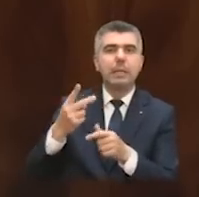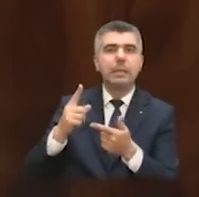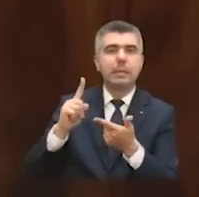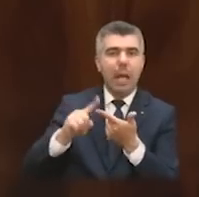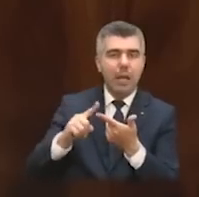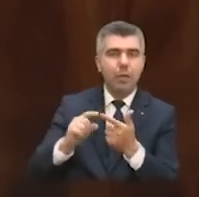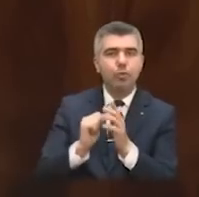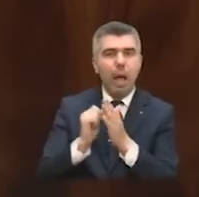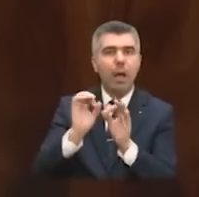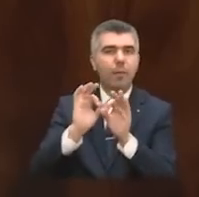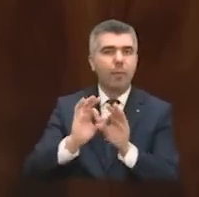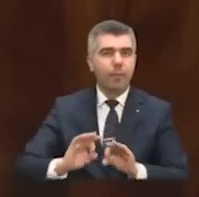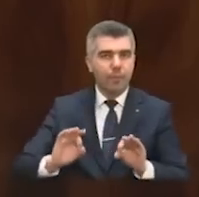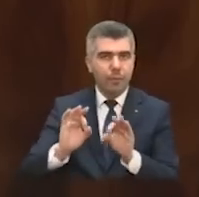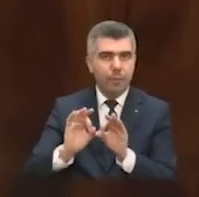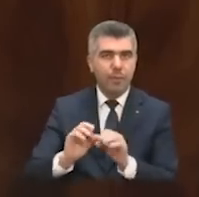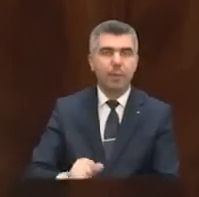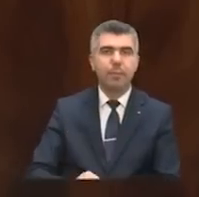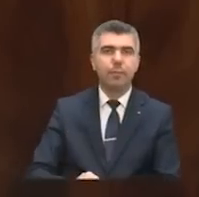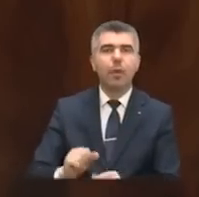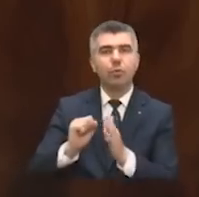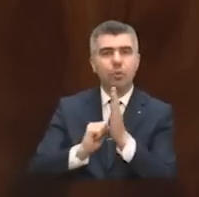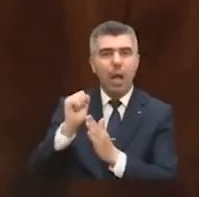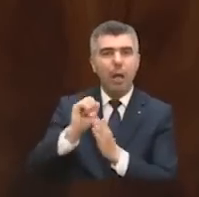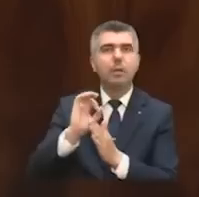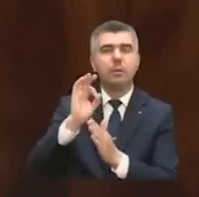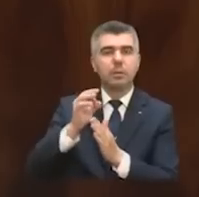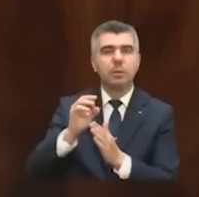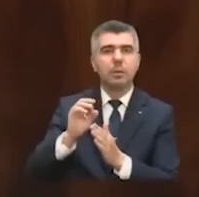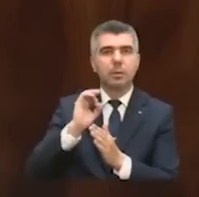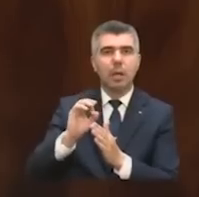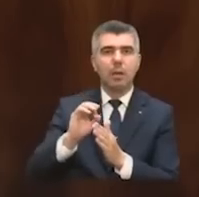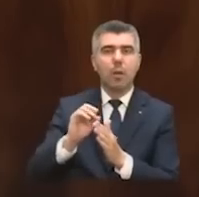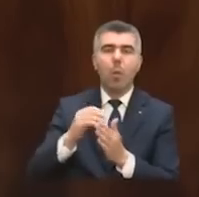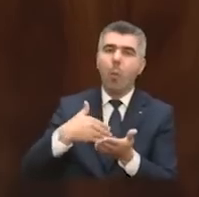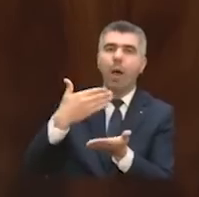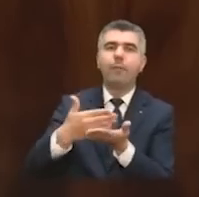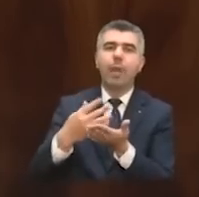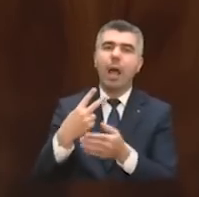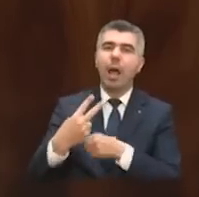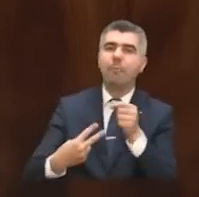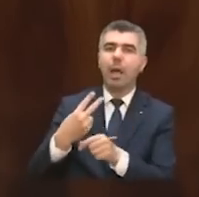مشى للدوزيام اني نجح، داز الدوزيام اني، في الدوزيام اني وقف.